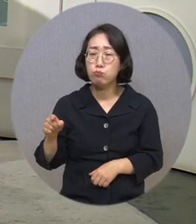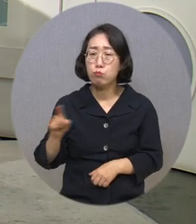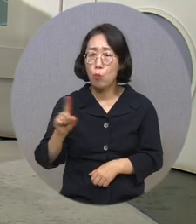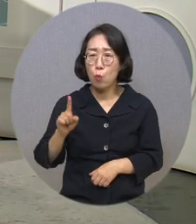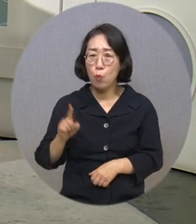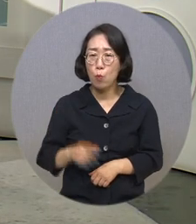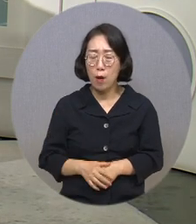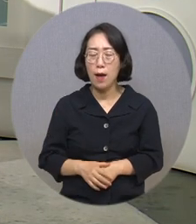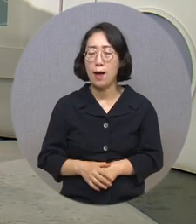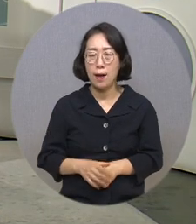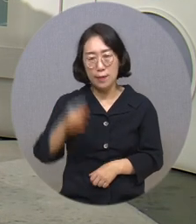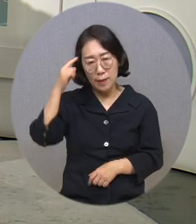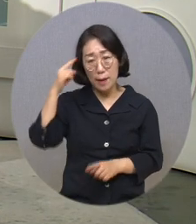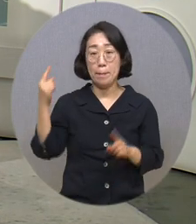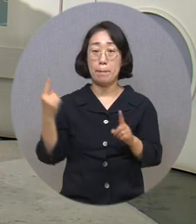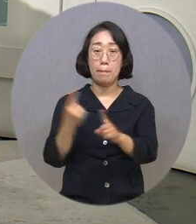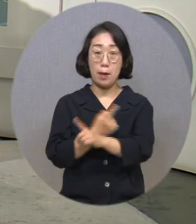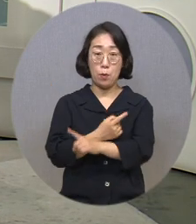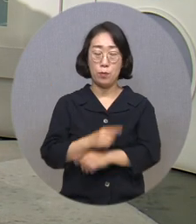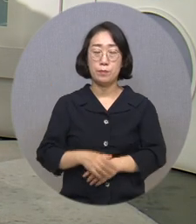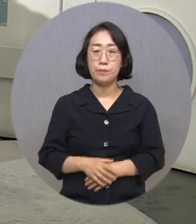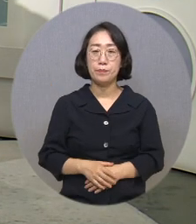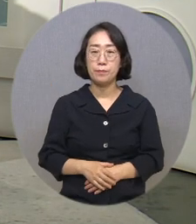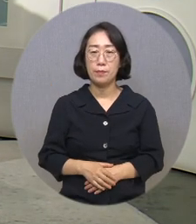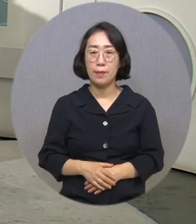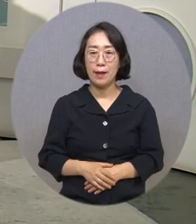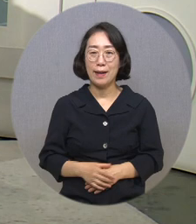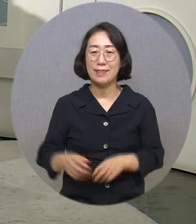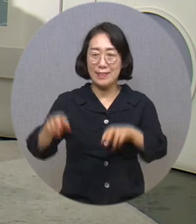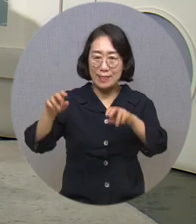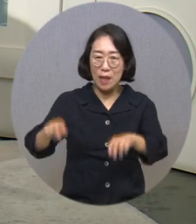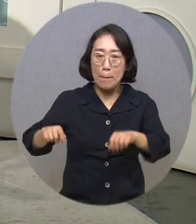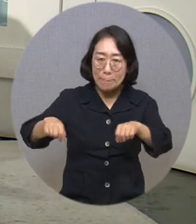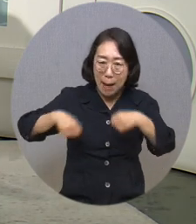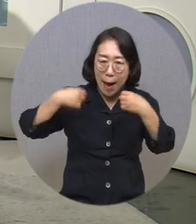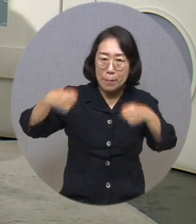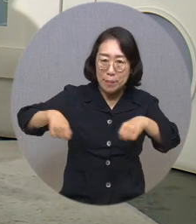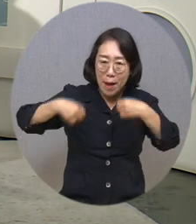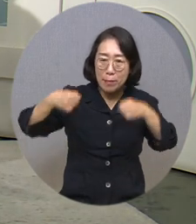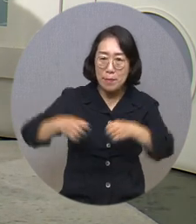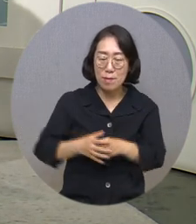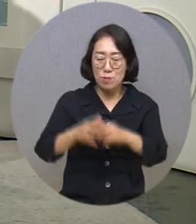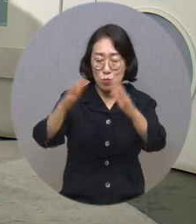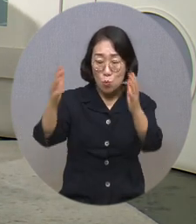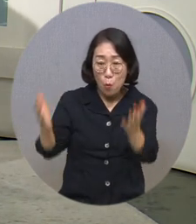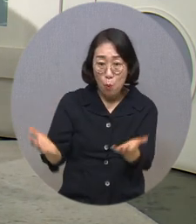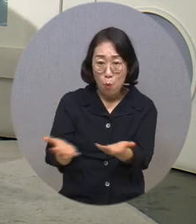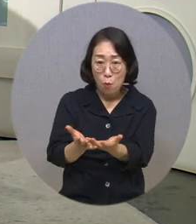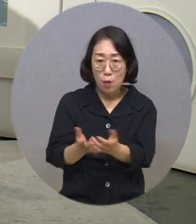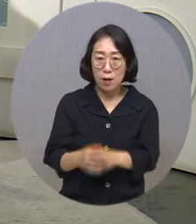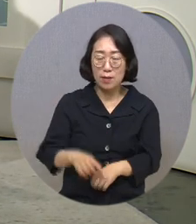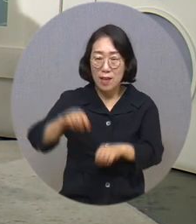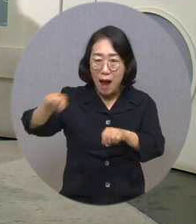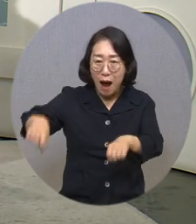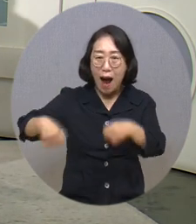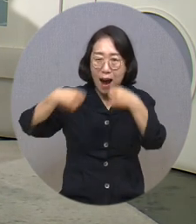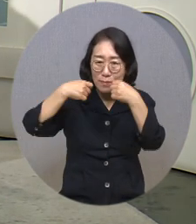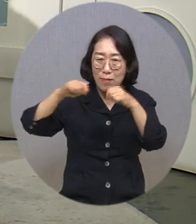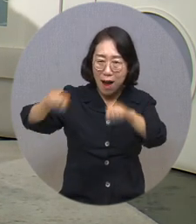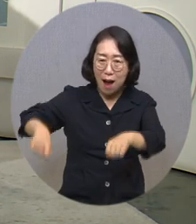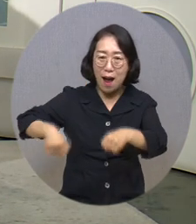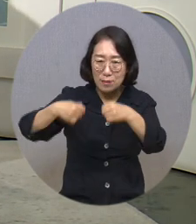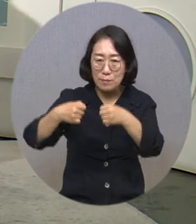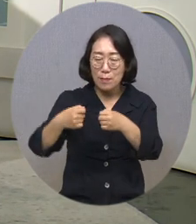되겠다 생각해서 제가 이제 이 밥을 같이 먹었습니다. 큰 통에다 놓고 같이 막 먹고